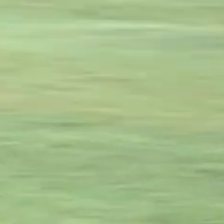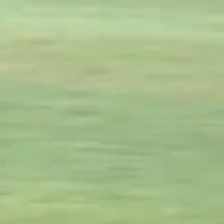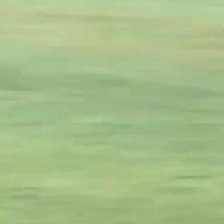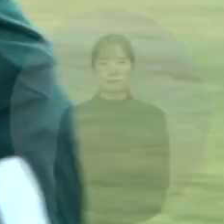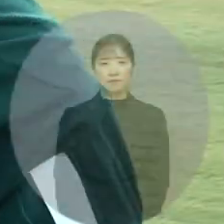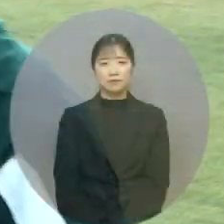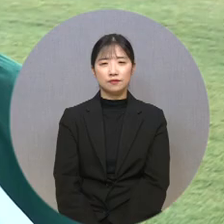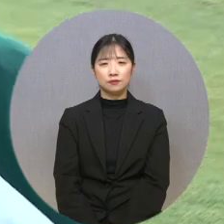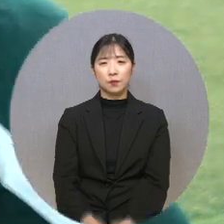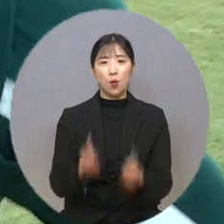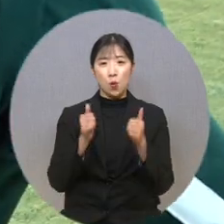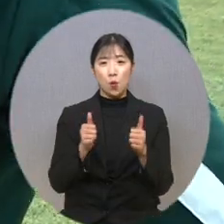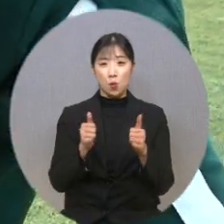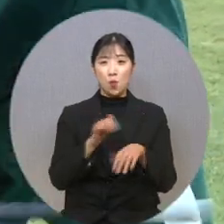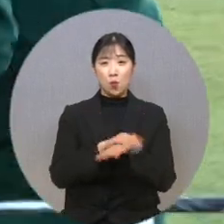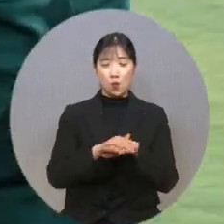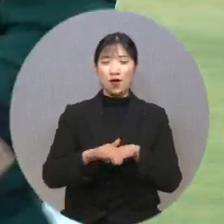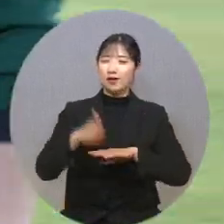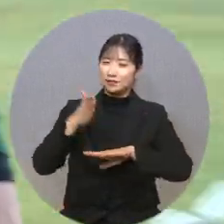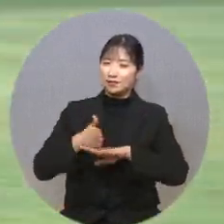나이스. 감사합니다.